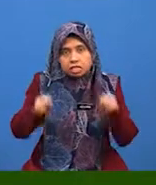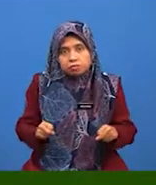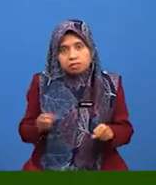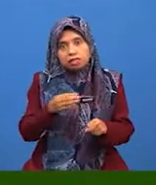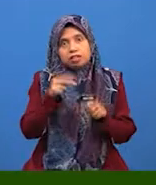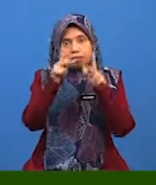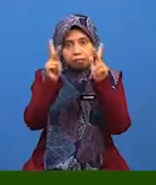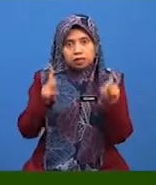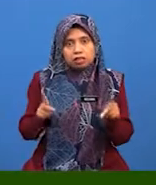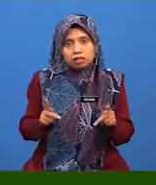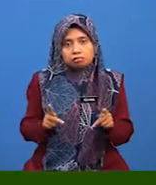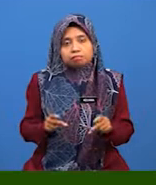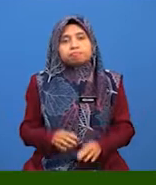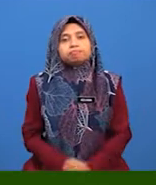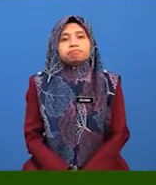ayat-ayat tersebut?